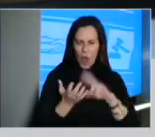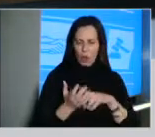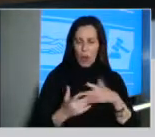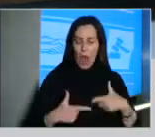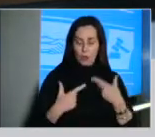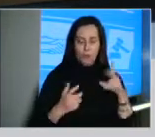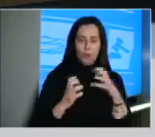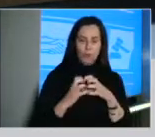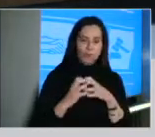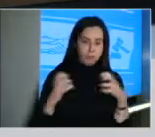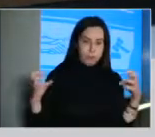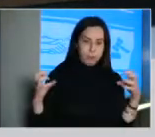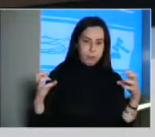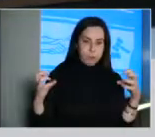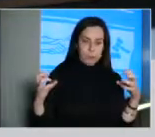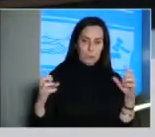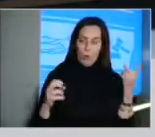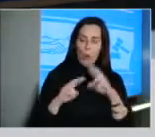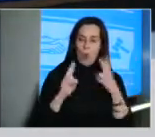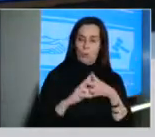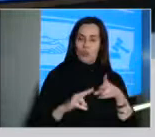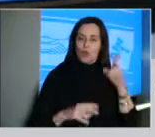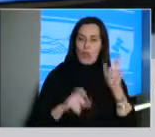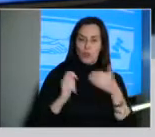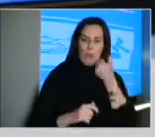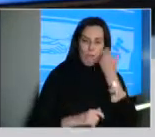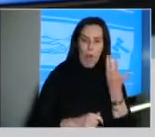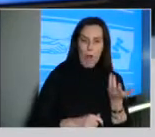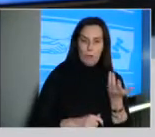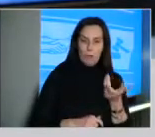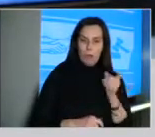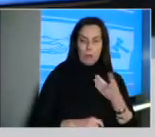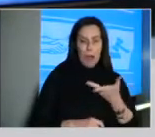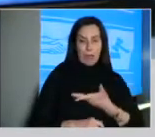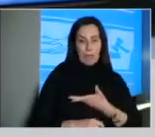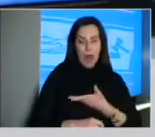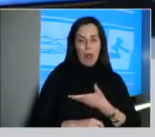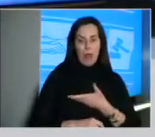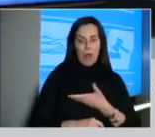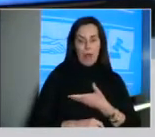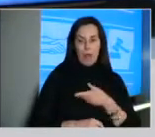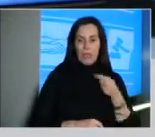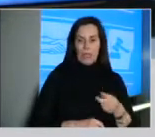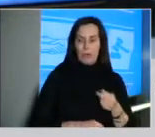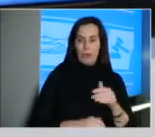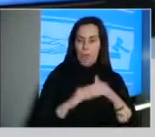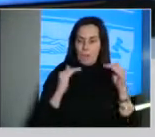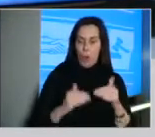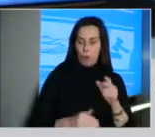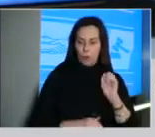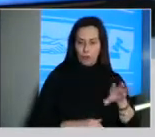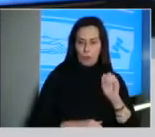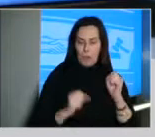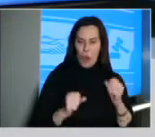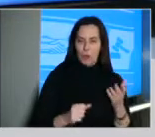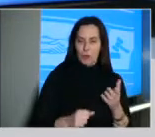תוחלת החיים בישראל גדלה ובכל העולם, כלומר, יש יותר אנשים מבוגרים שאמורים לקבל את הקצבה הזאת, ופחות מכניסים כסף לביטוח